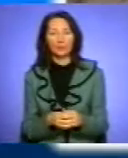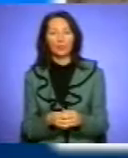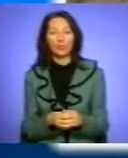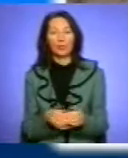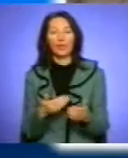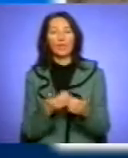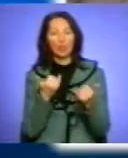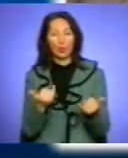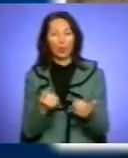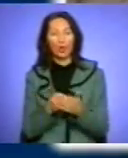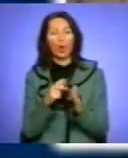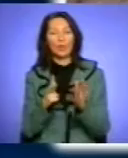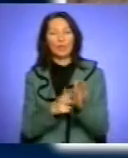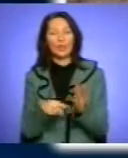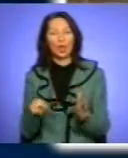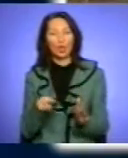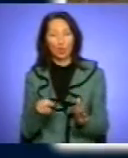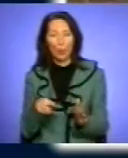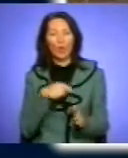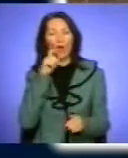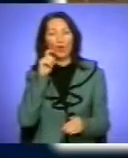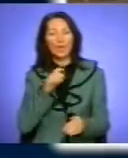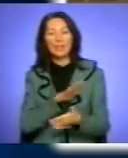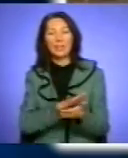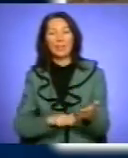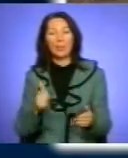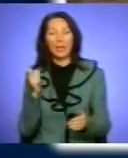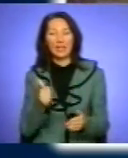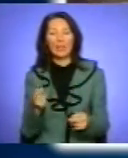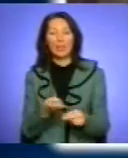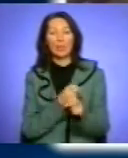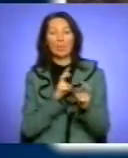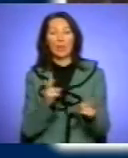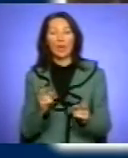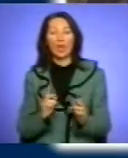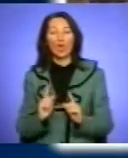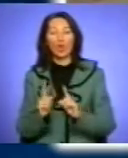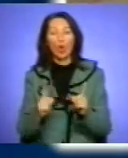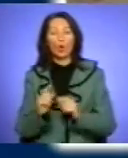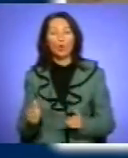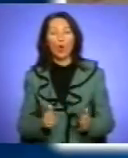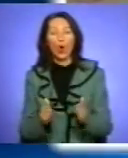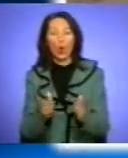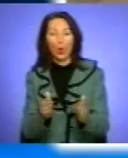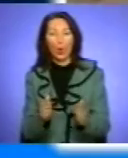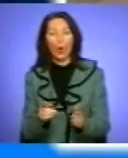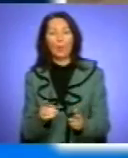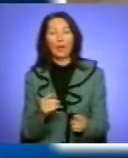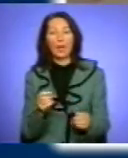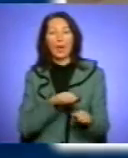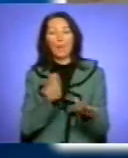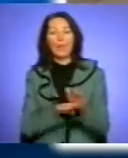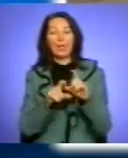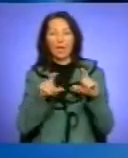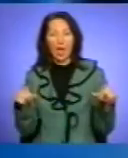Від сьогодні і по 18 листопада в Україні триватиме тиждень безпеки дорожнього руху під гаслом «Безпека на дорогах залежить